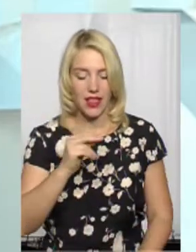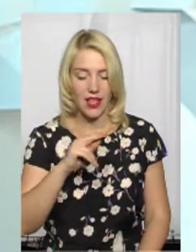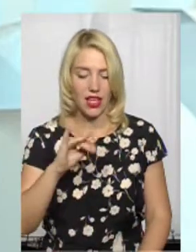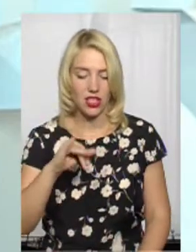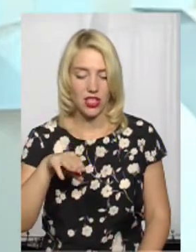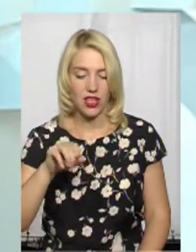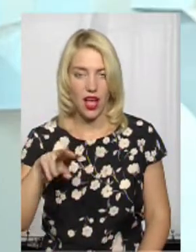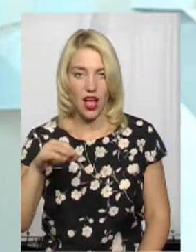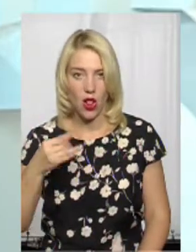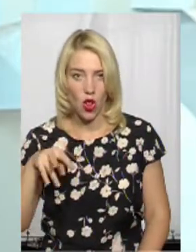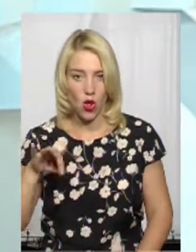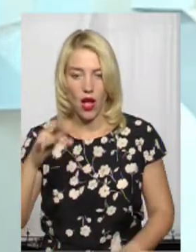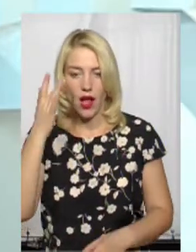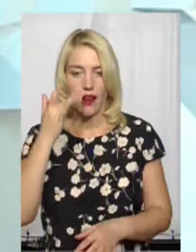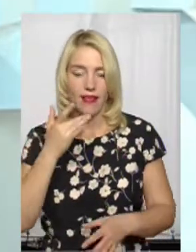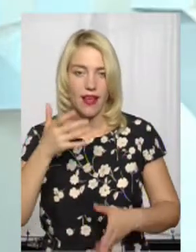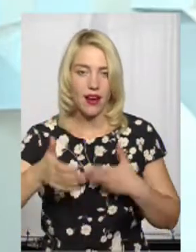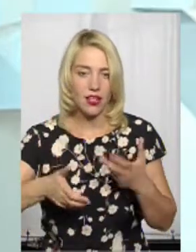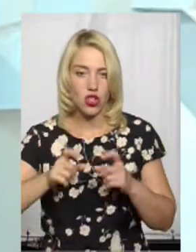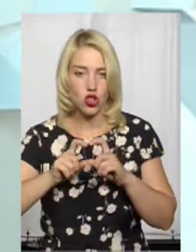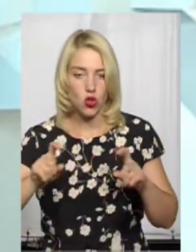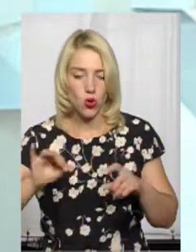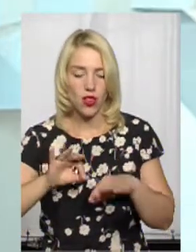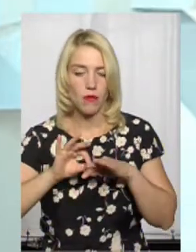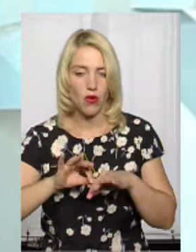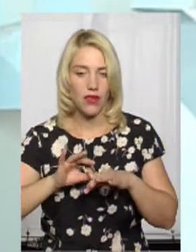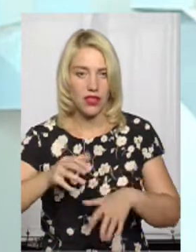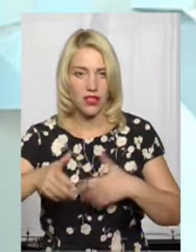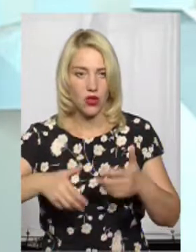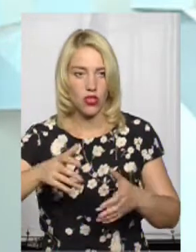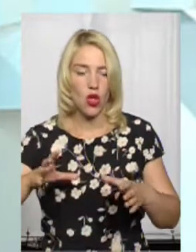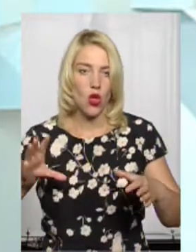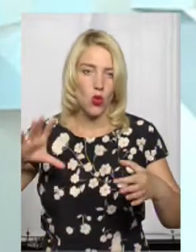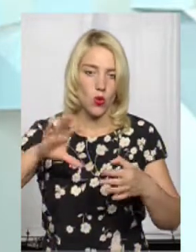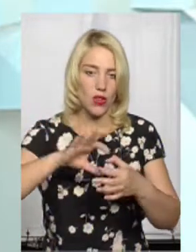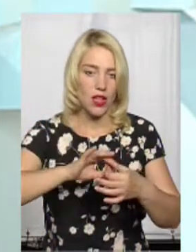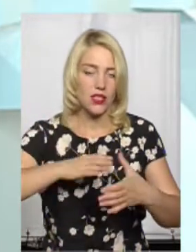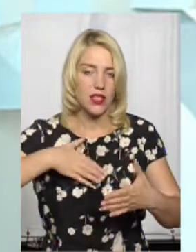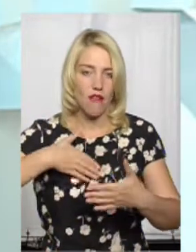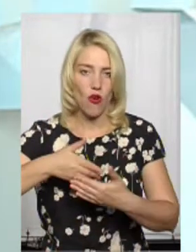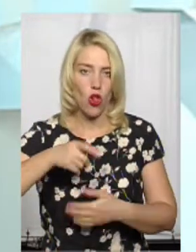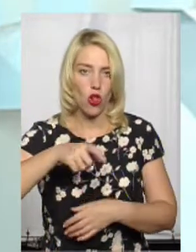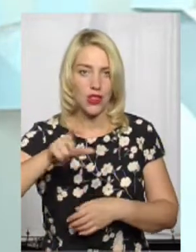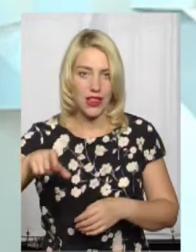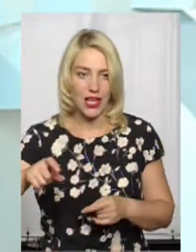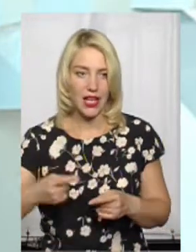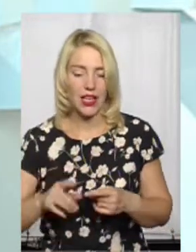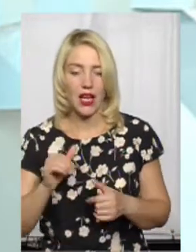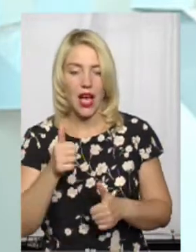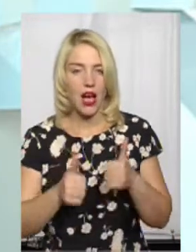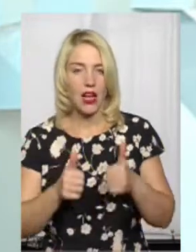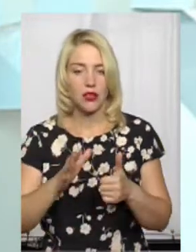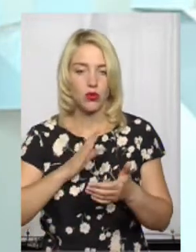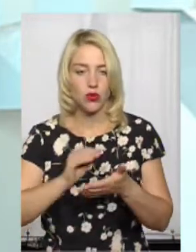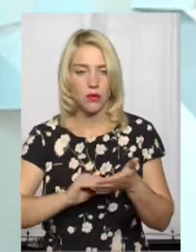літньої археологічної школи, відповідно, і до проведення розкопок доєдналися волонтери, як і в гранті було прописано,